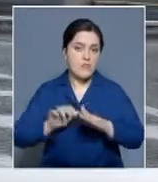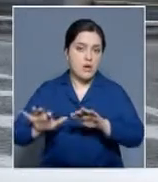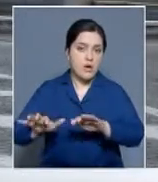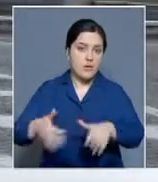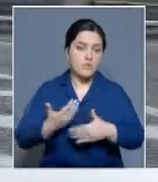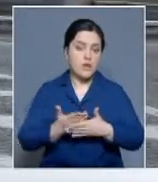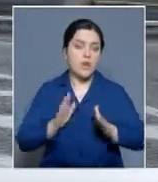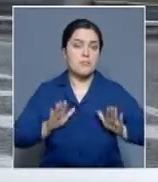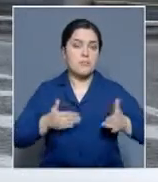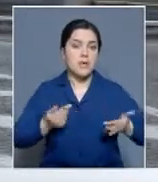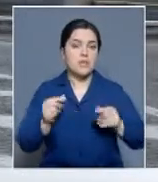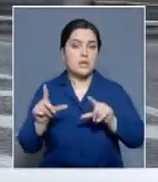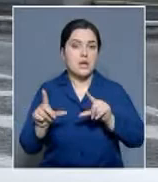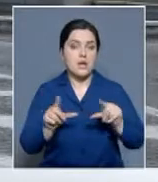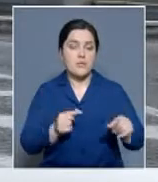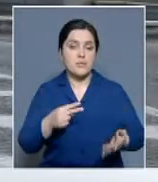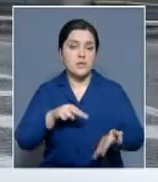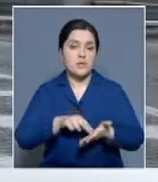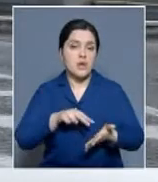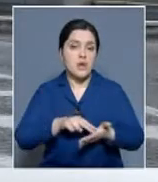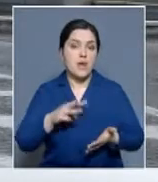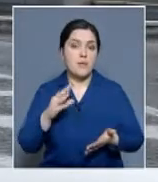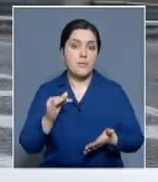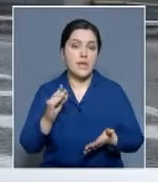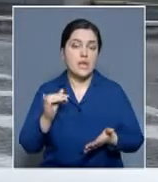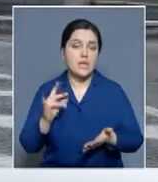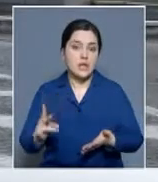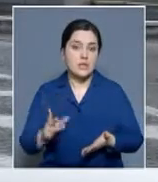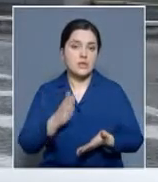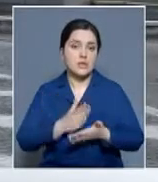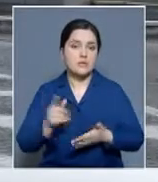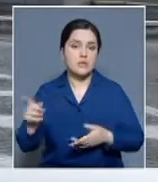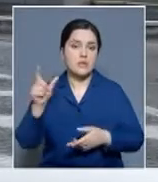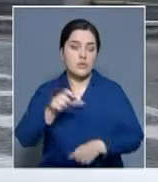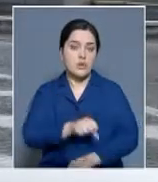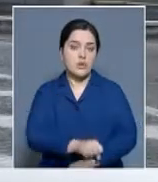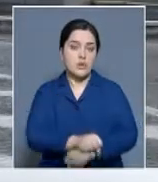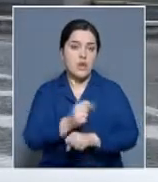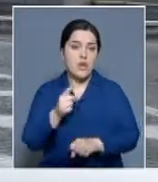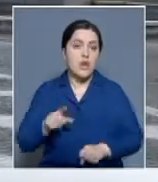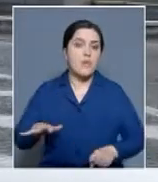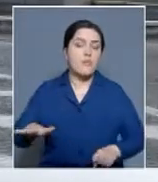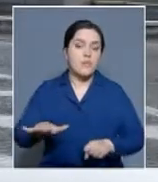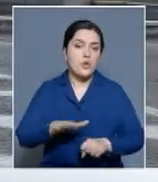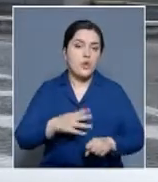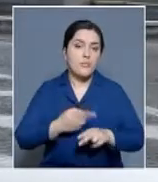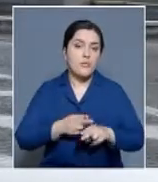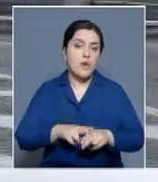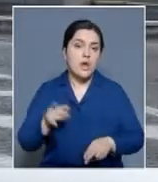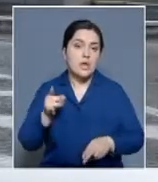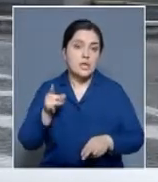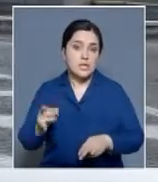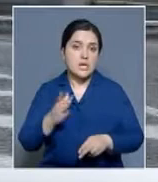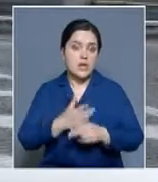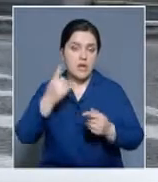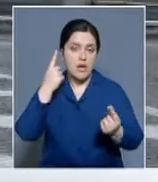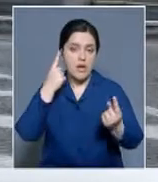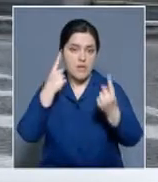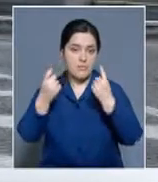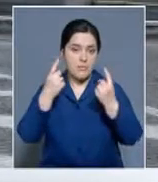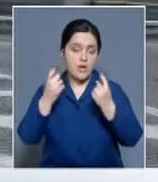населению низкие цены. В Милане ситуация принимает серьезный оборот, где на одной из площадей угрозы таксистов в адрес